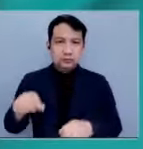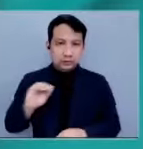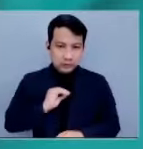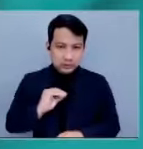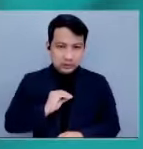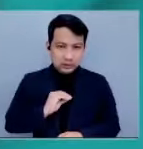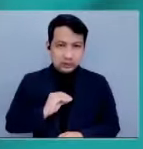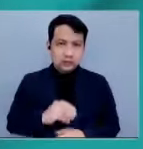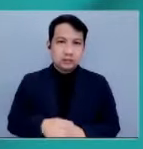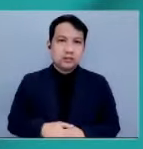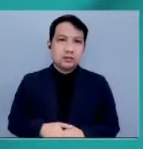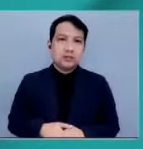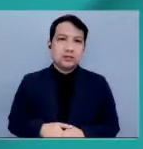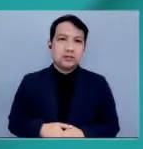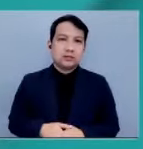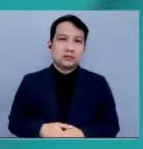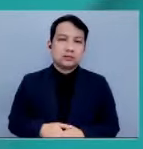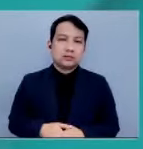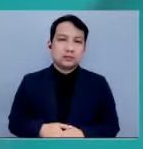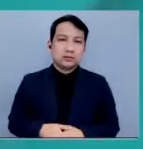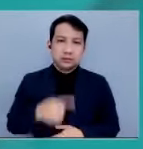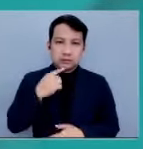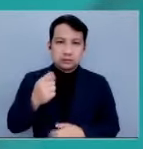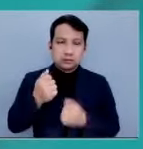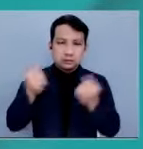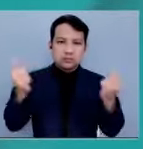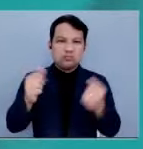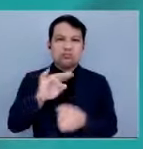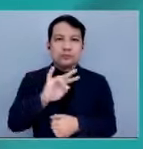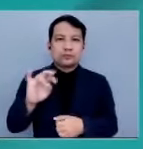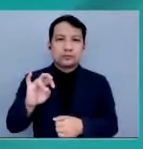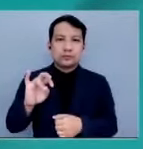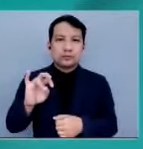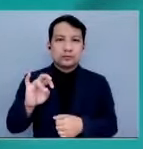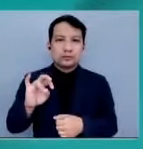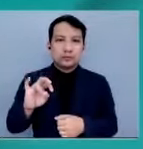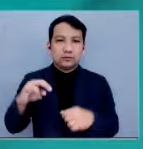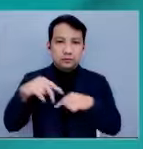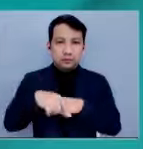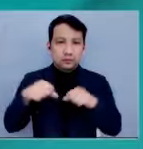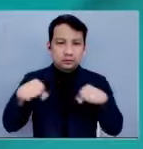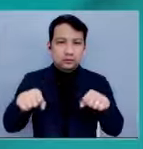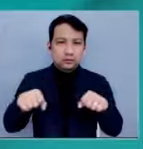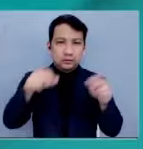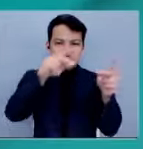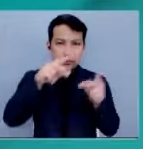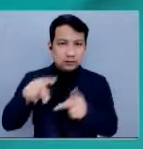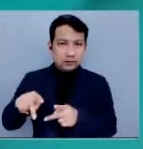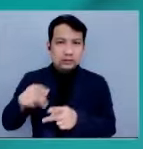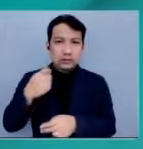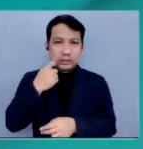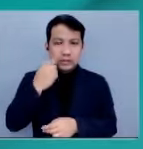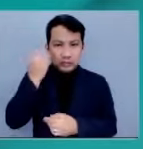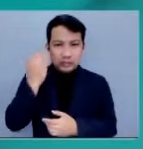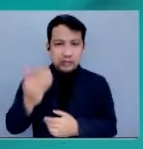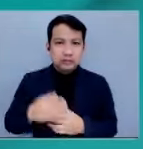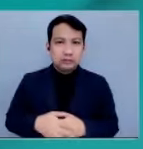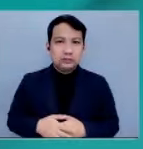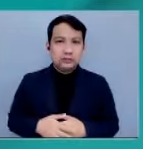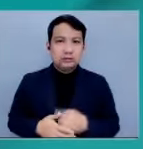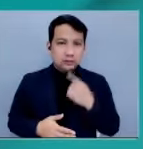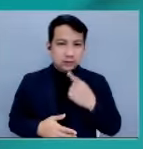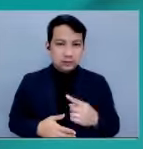West Philippines C Ian ang sigaw ng nasa p Rider na nagmotor cade sa Puerto Prinsesa Palawan kahapon ayon sa mga